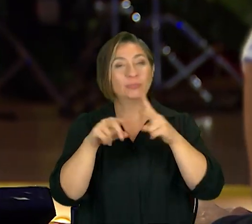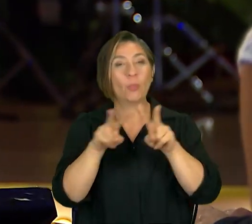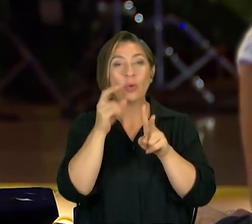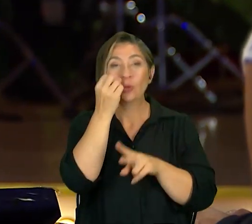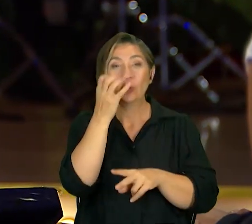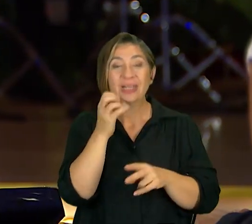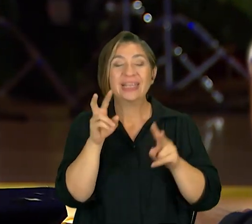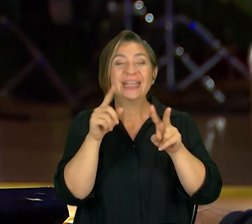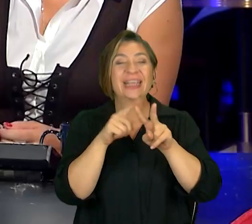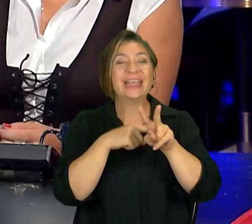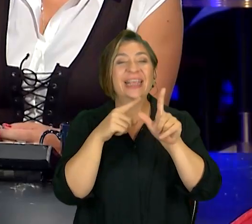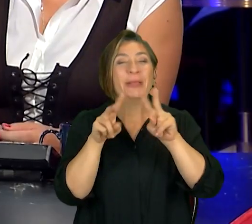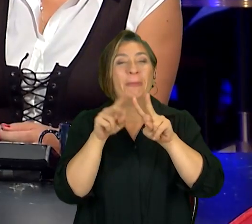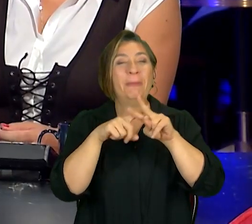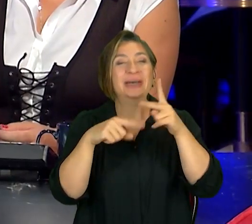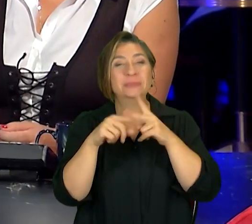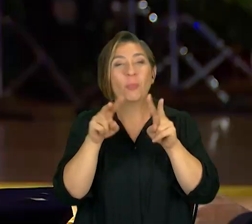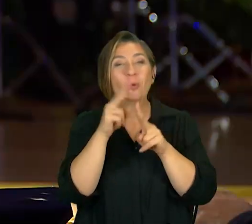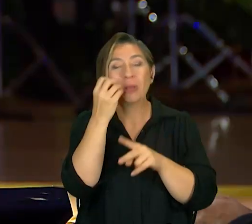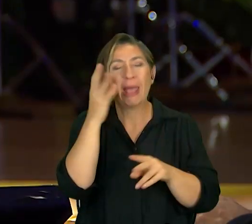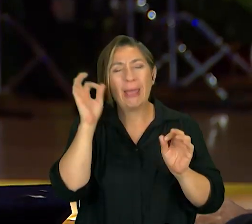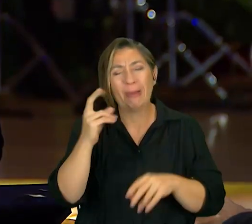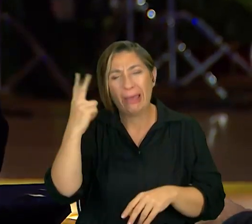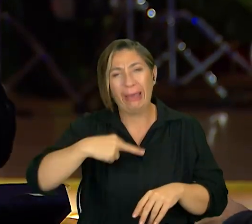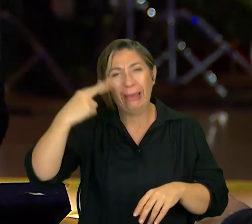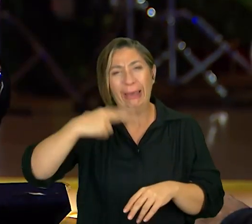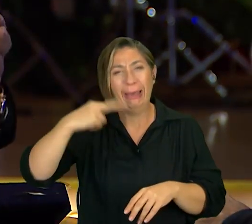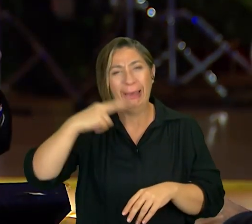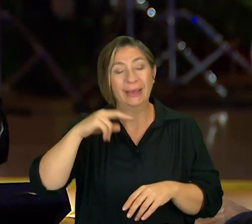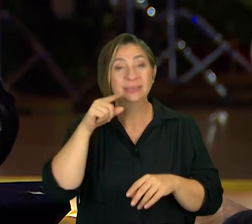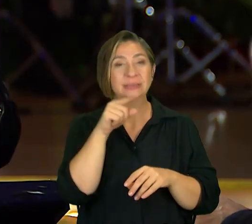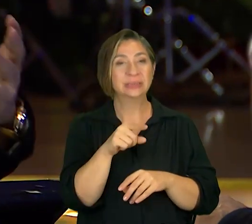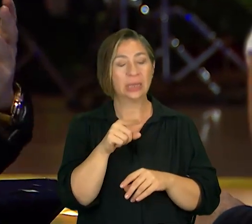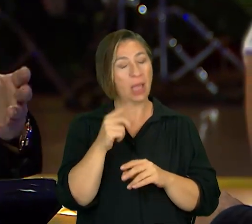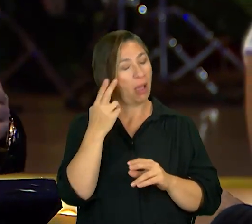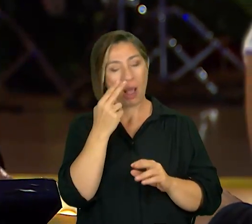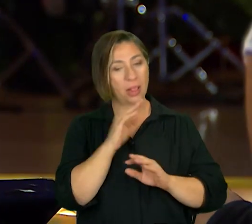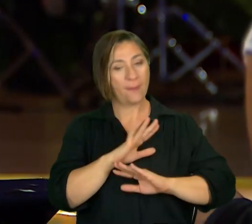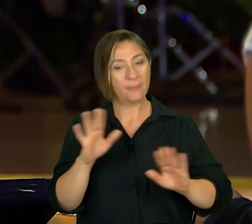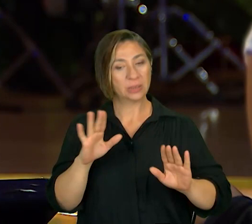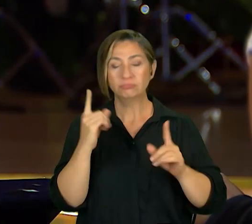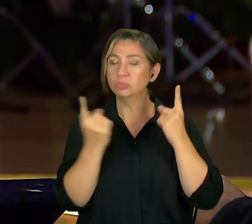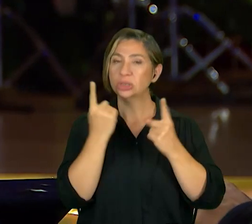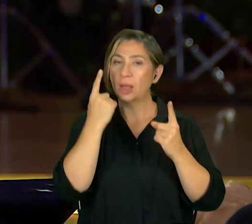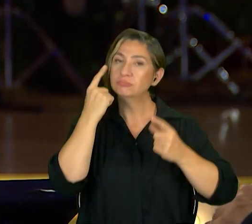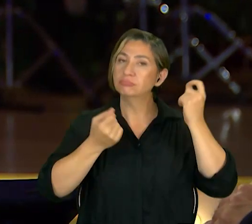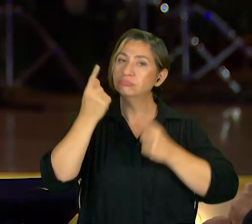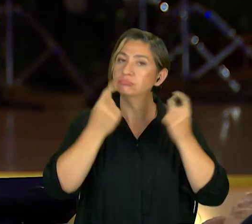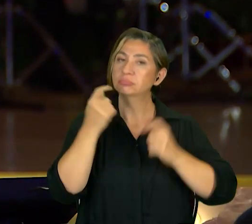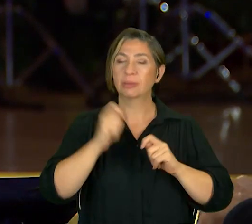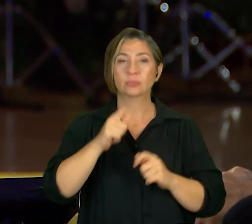Evet. Yılmaz Morgül sanat müziği diye sürekli ağlıyor. Sen ağlamadan sürekli bir şeyler